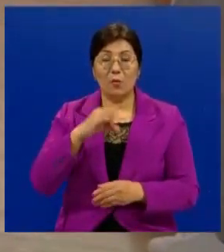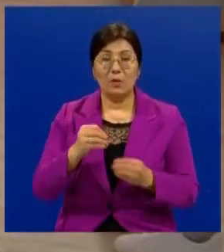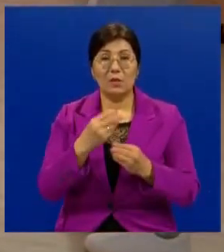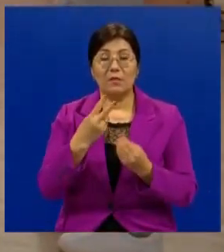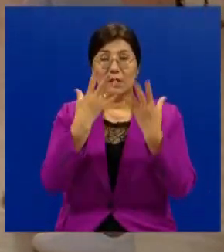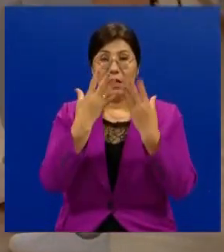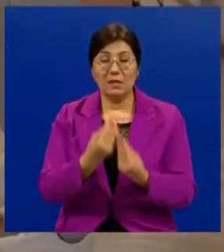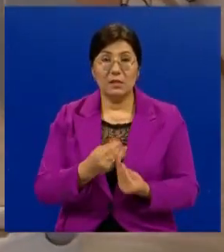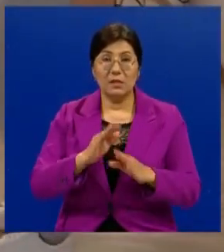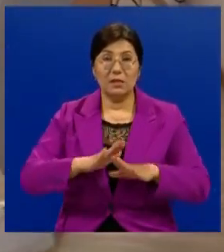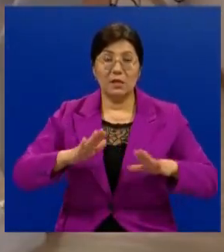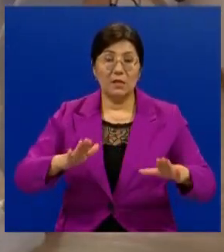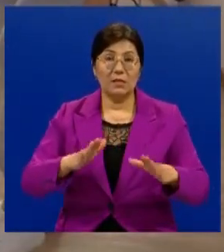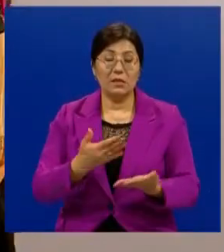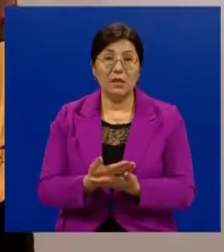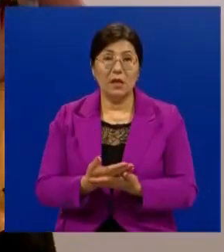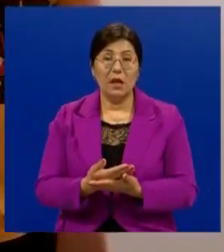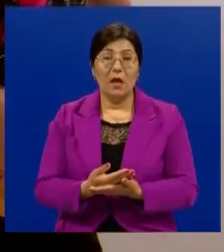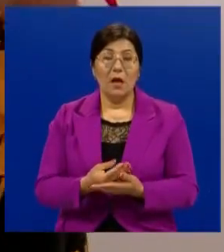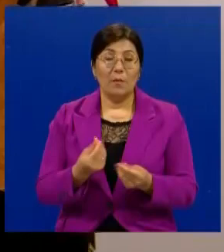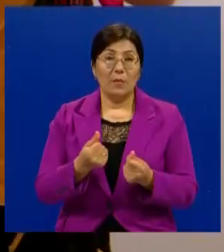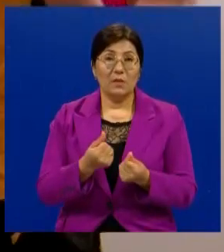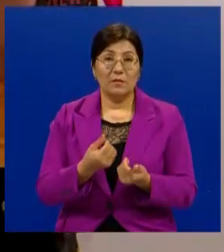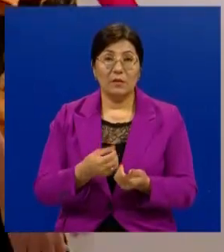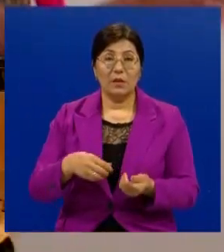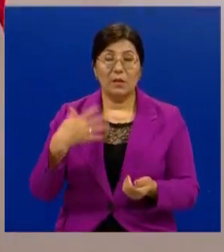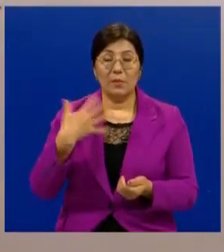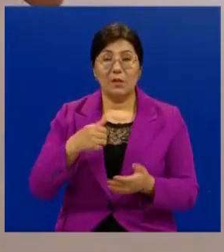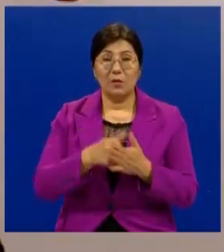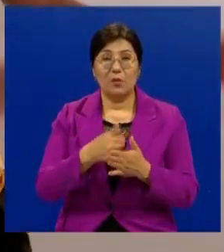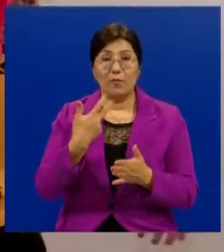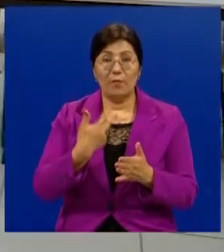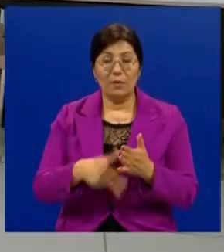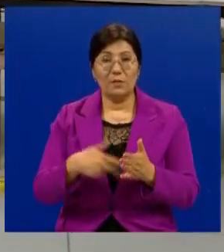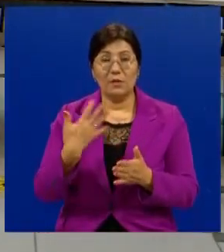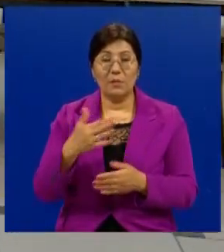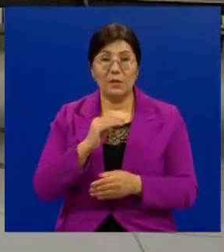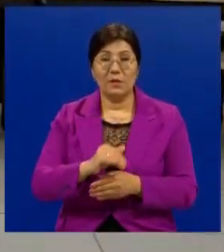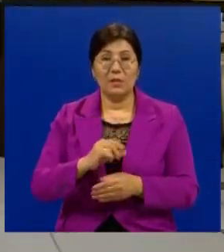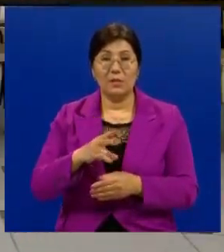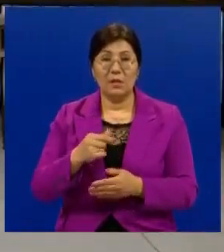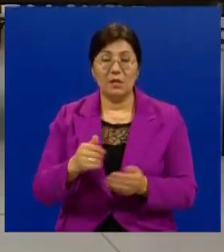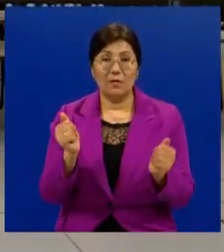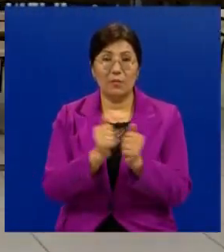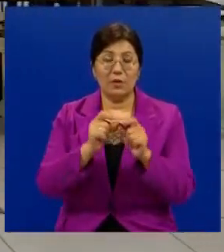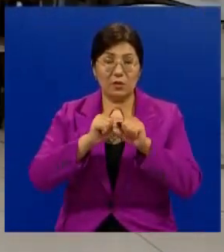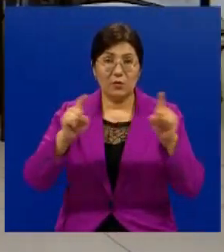детей в пригородных лагерях обойдется родителям в сумму от 50 до 85 тысяч тенге. В пришкольных